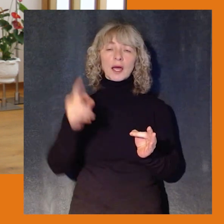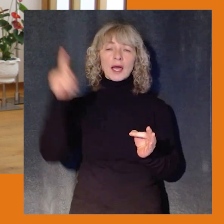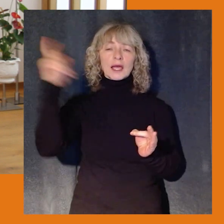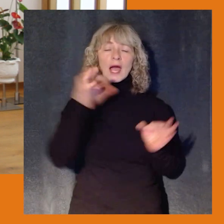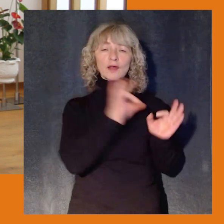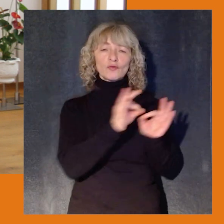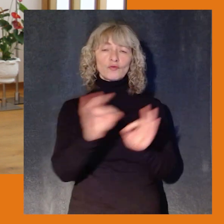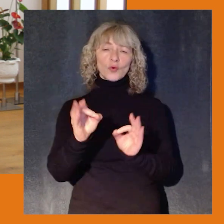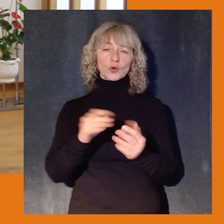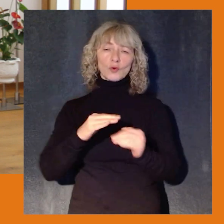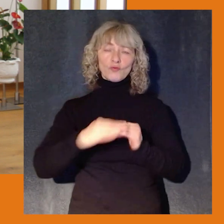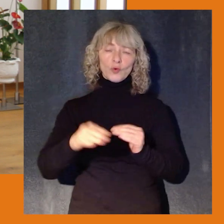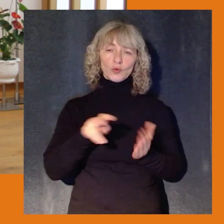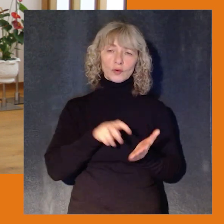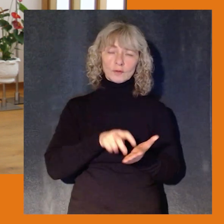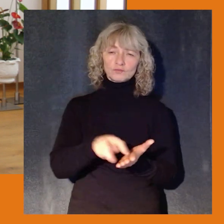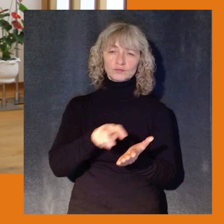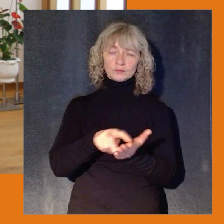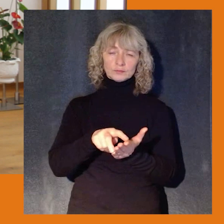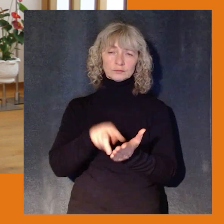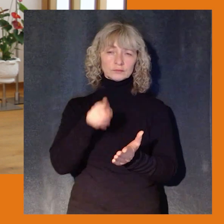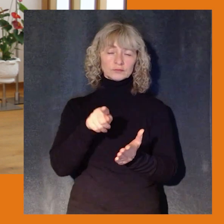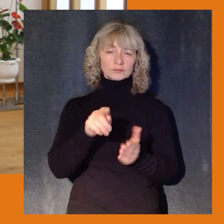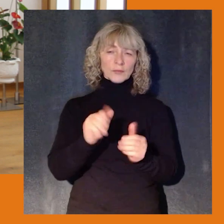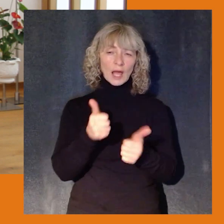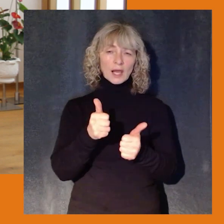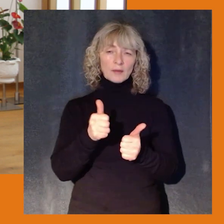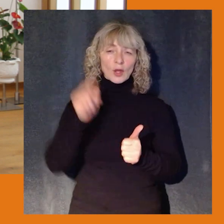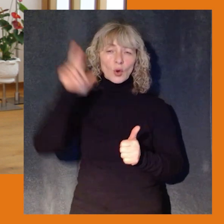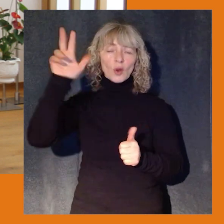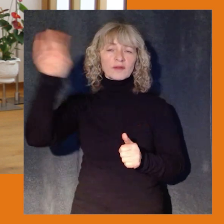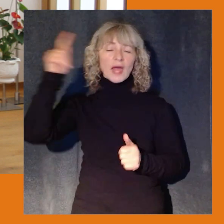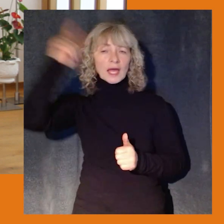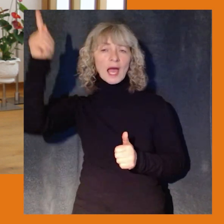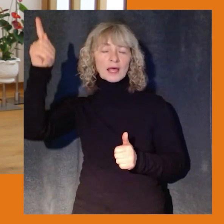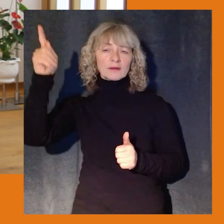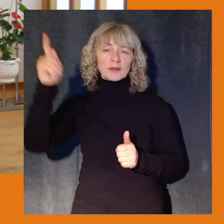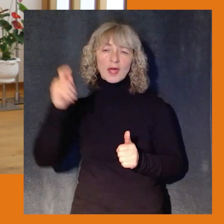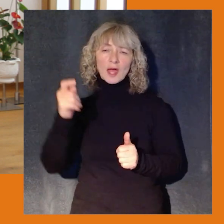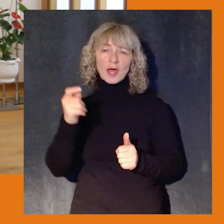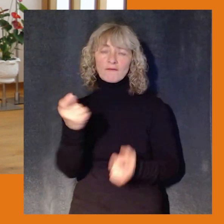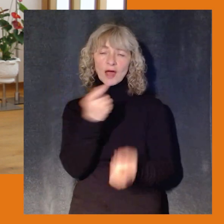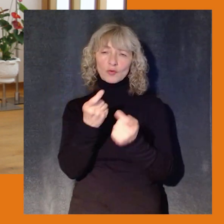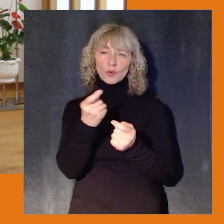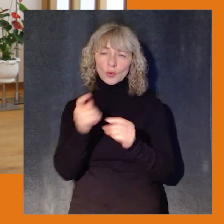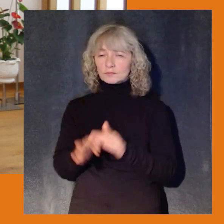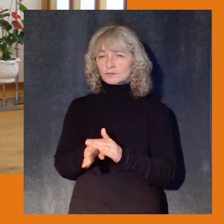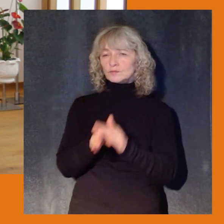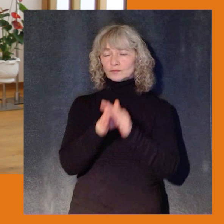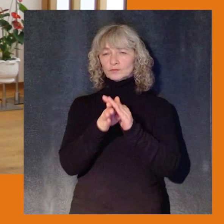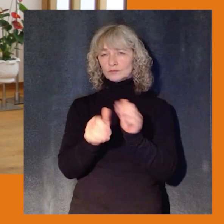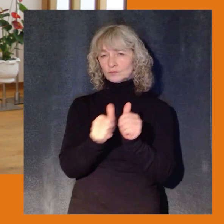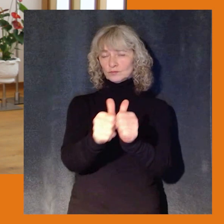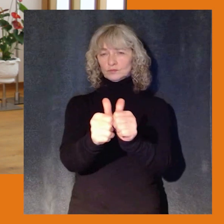herumgeführt. Dort erlebt er, dass ihm Gottes Geist in all den Versuchungen beisteht.